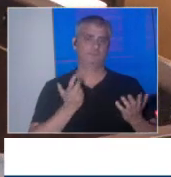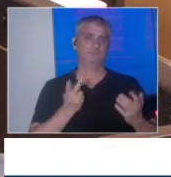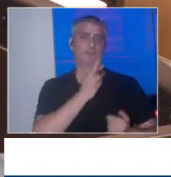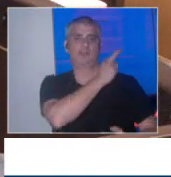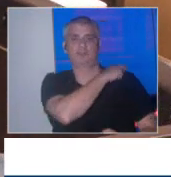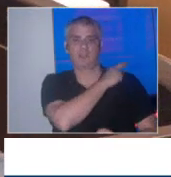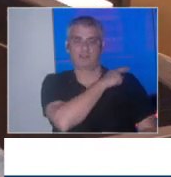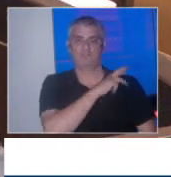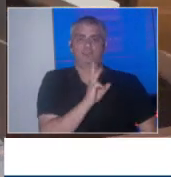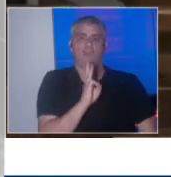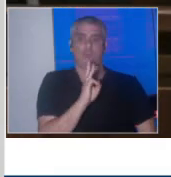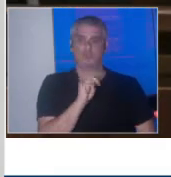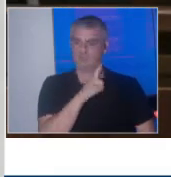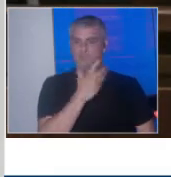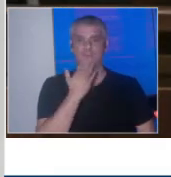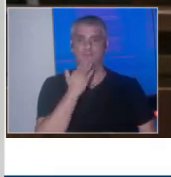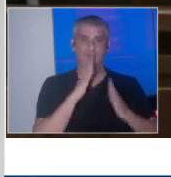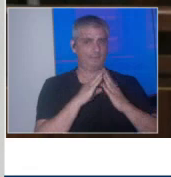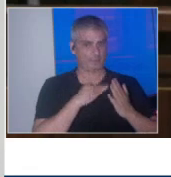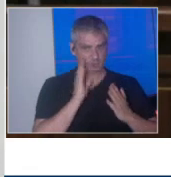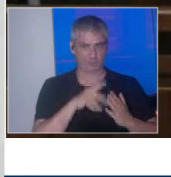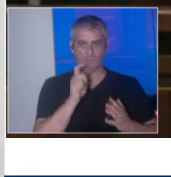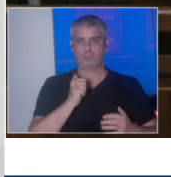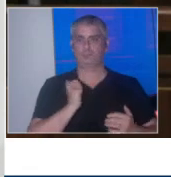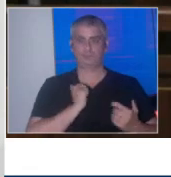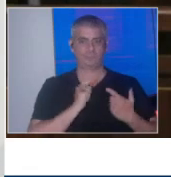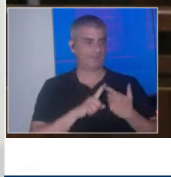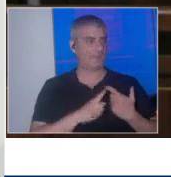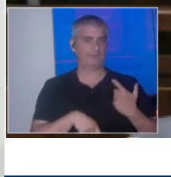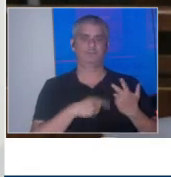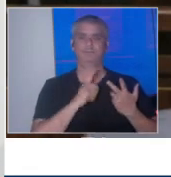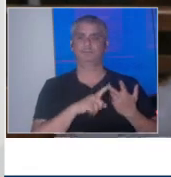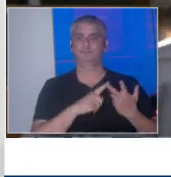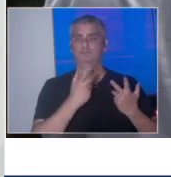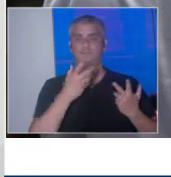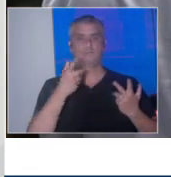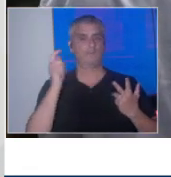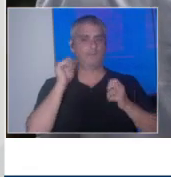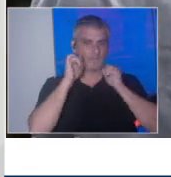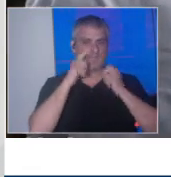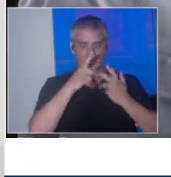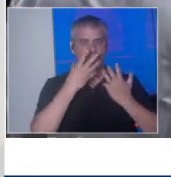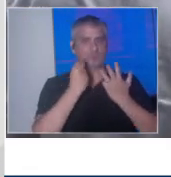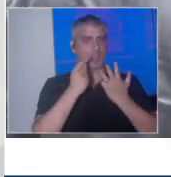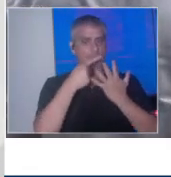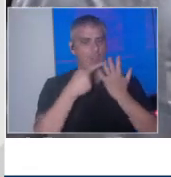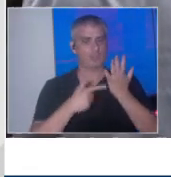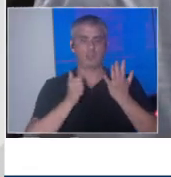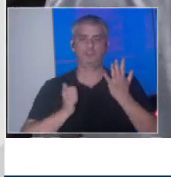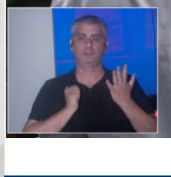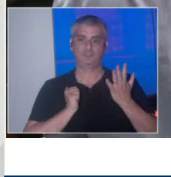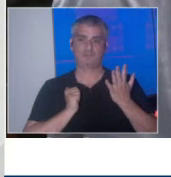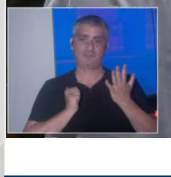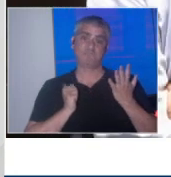אלוף שרון ניר מישראל ביתנו, היא גם אנשי צבא, מירי רגב, זאת אומרת, יש המון המון אנשי צבא